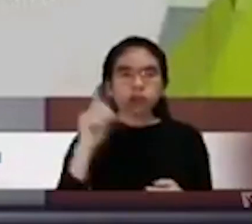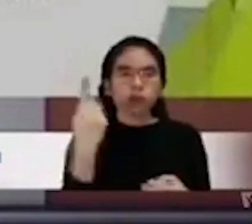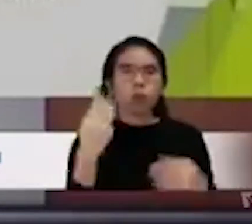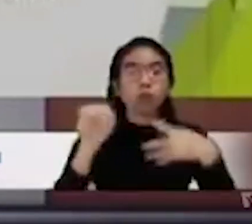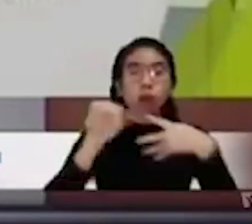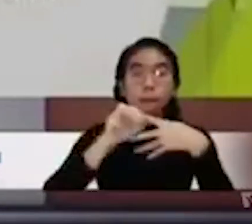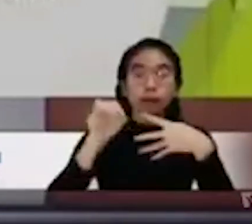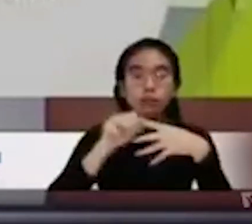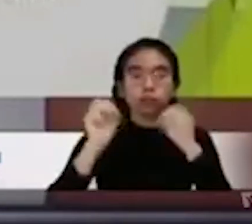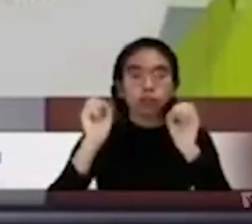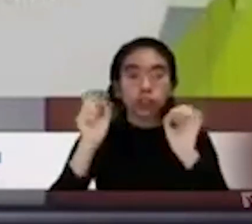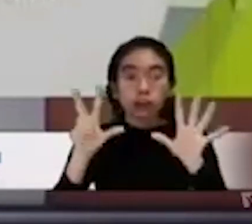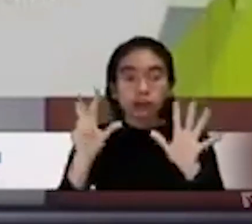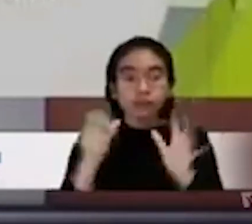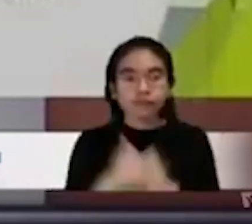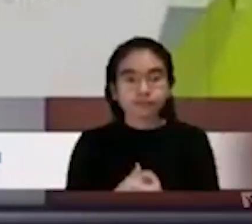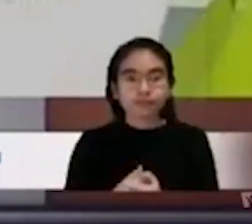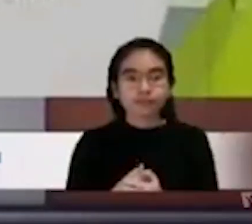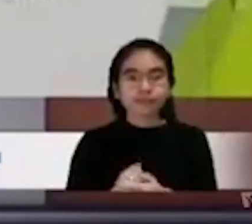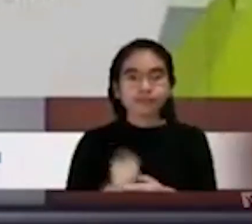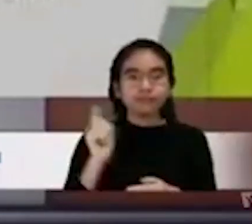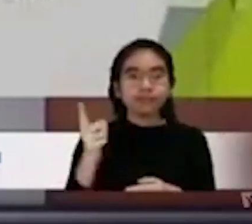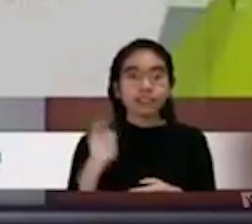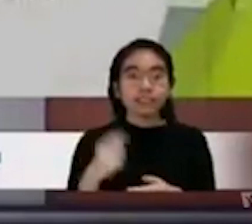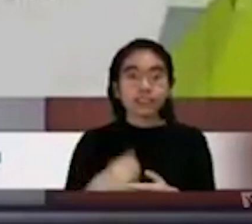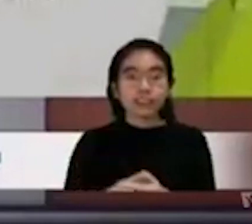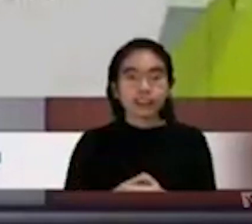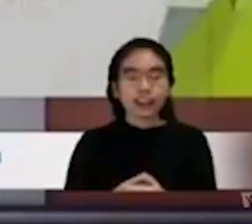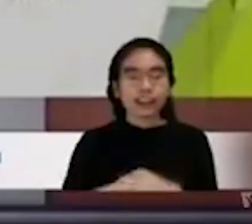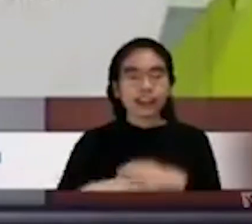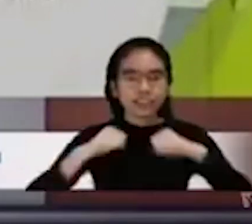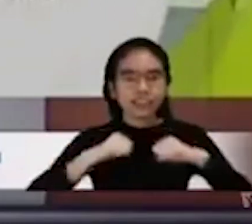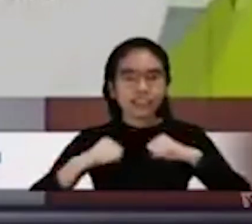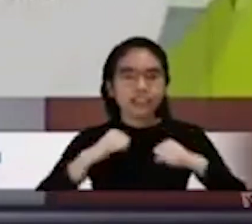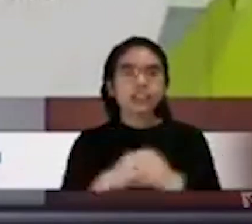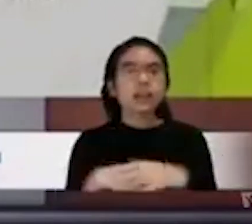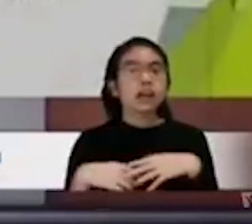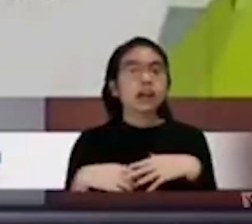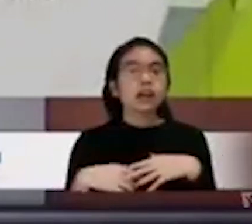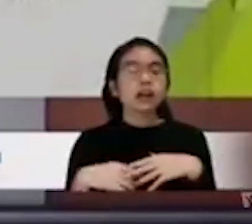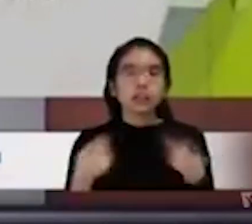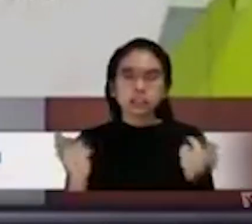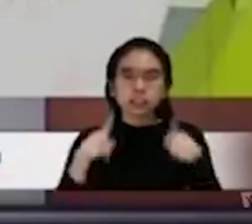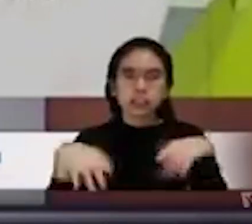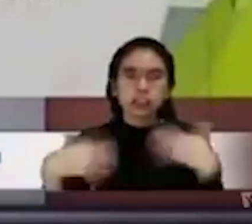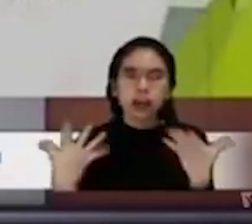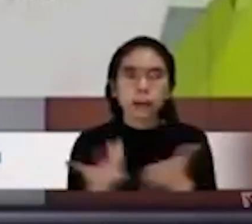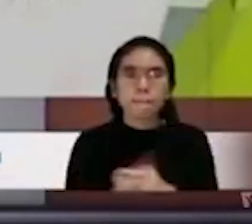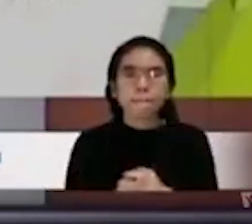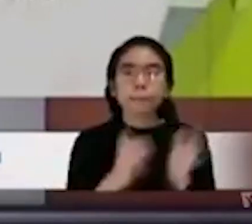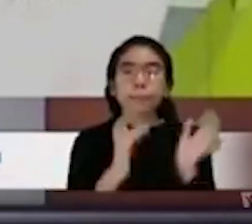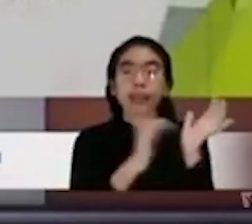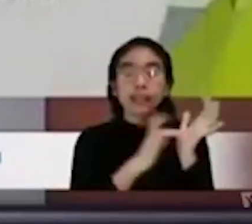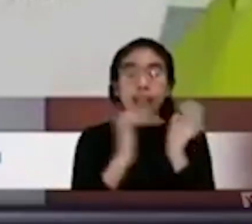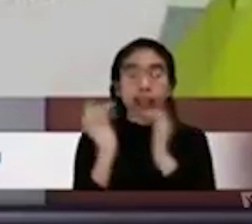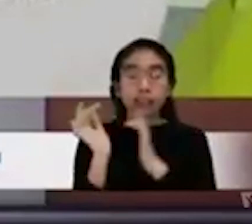Bagaimana Yesus memberikan pelayanan di dalam kasih. Bagaimana rumah sakit tentunya mengambil visi, misi,